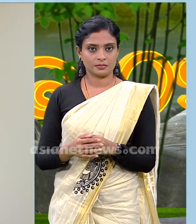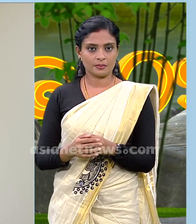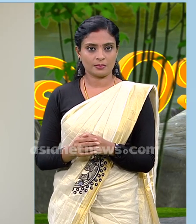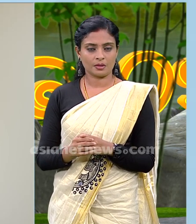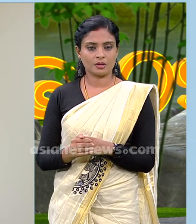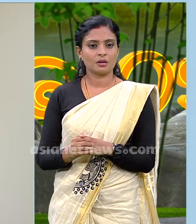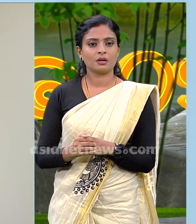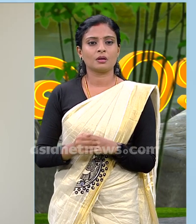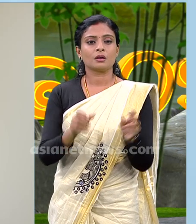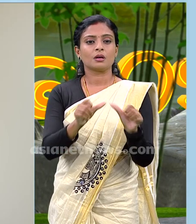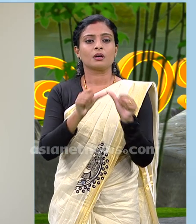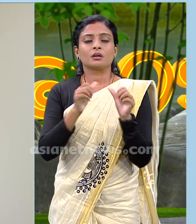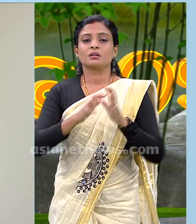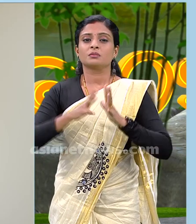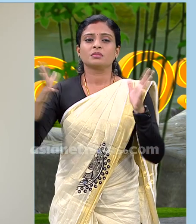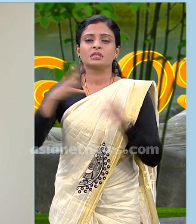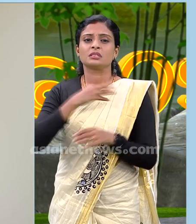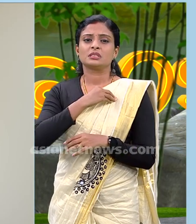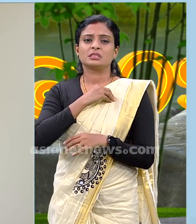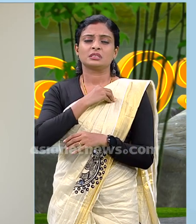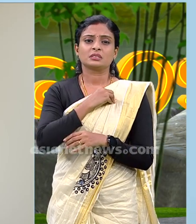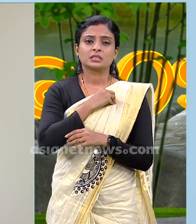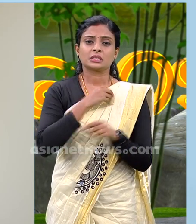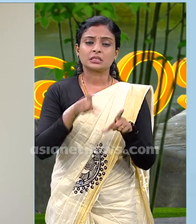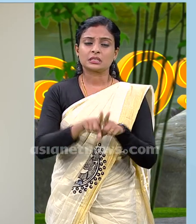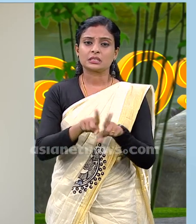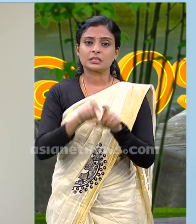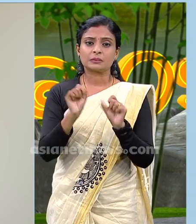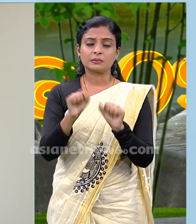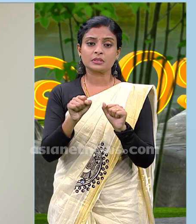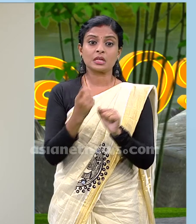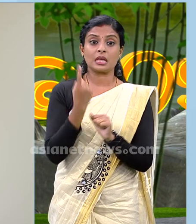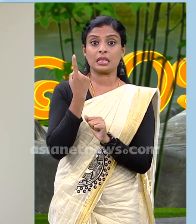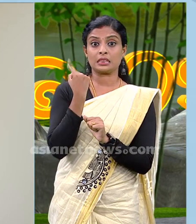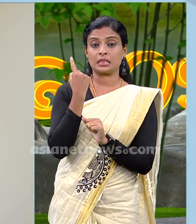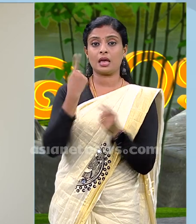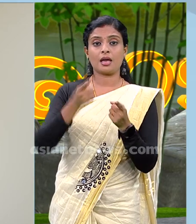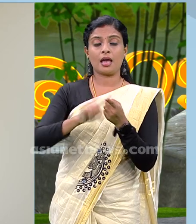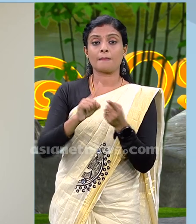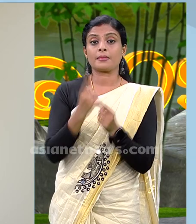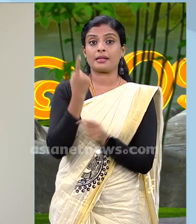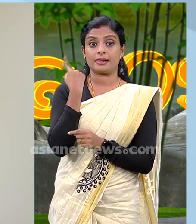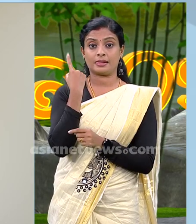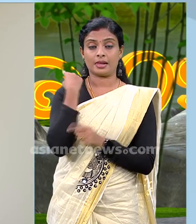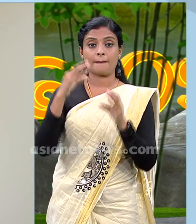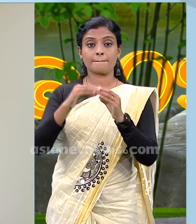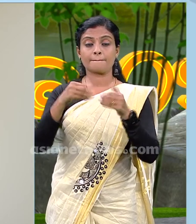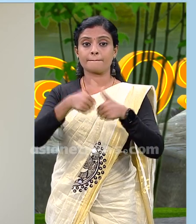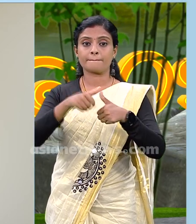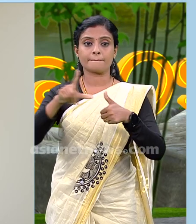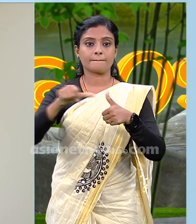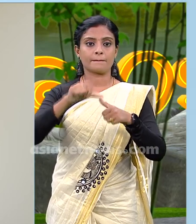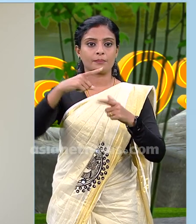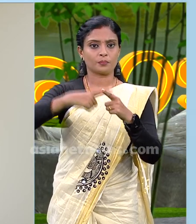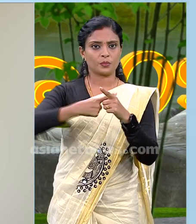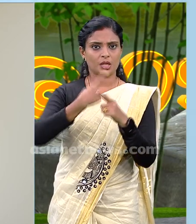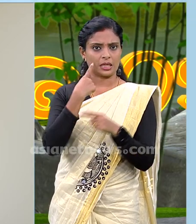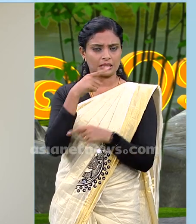സങ്കടകരമായ സംഭവം തന്നെയാണ് രജനി. ഇന്നലെയാണ് ഈ സംഭവം നടന്നത്. ബാലാജി ഒരു ഡ്രൈവറാണ്. ബാലാജിയും